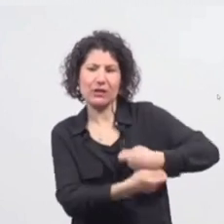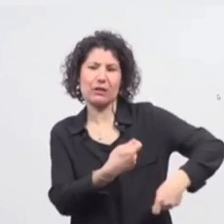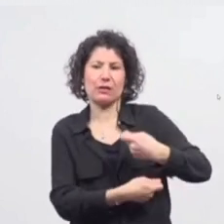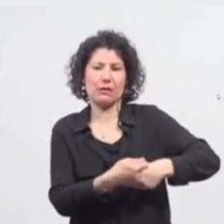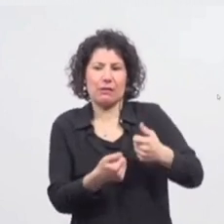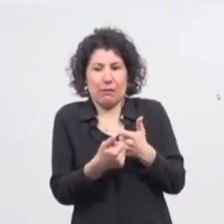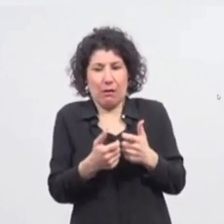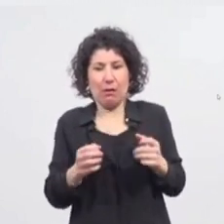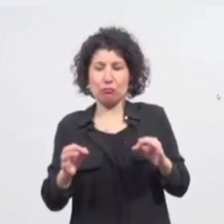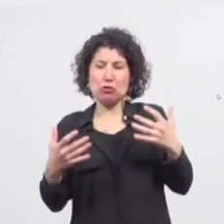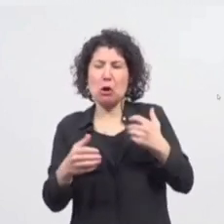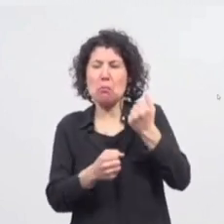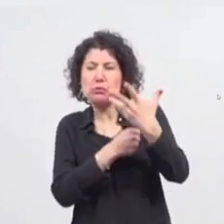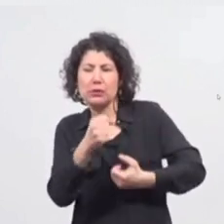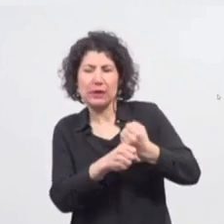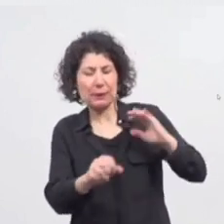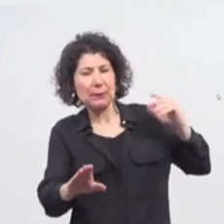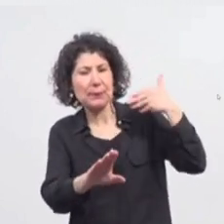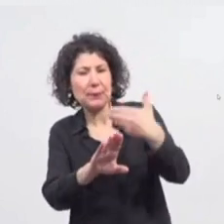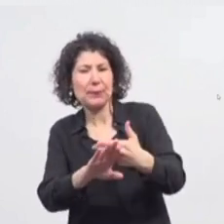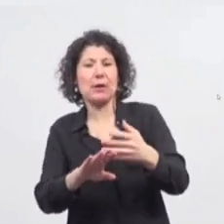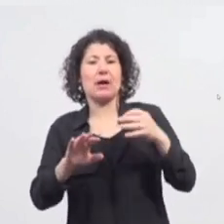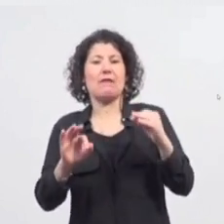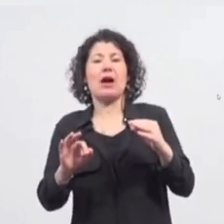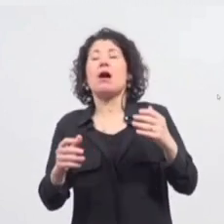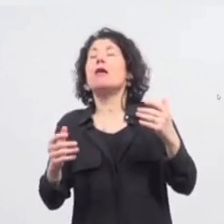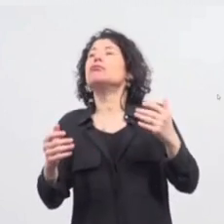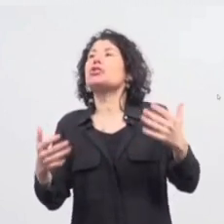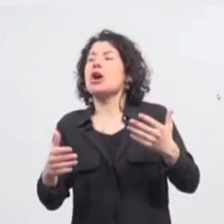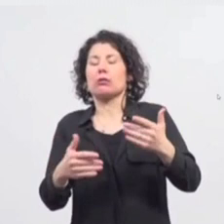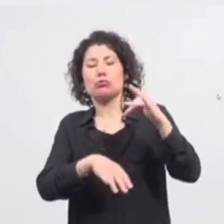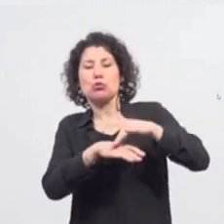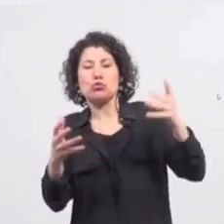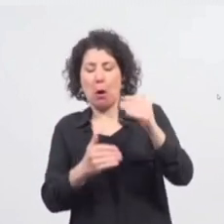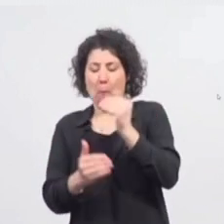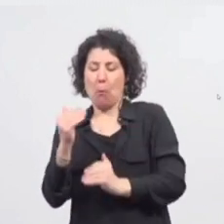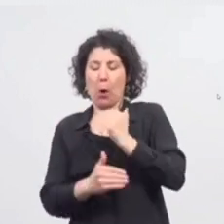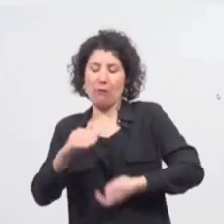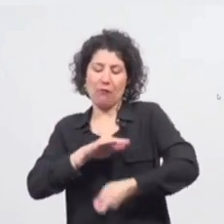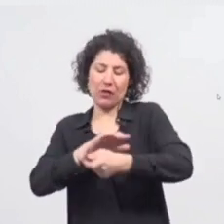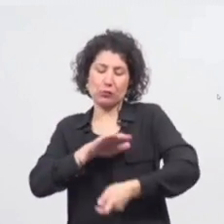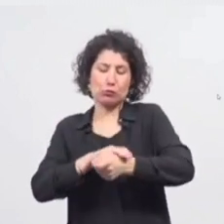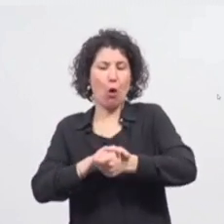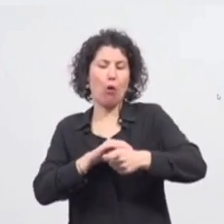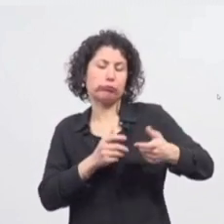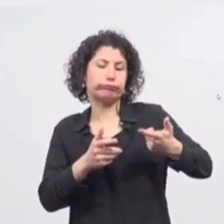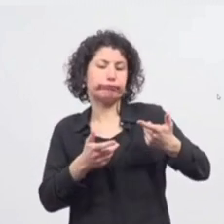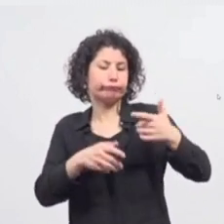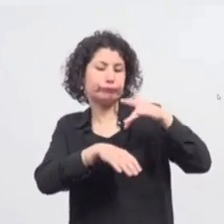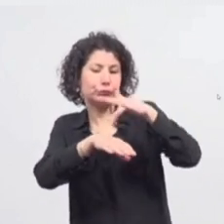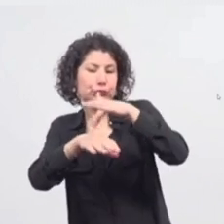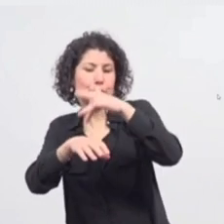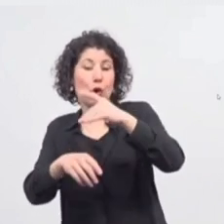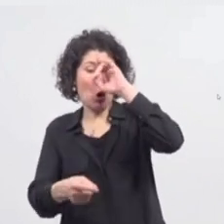avons soutenu, dans le cadre de plusieurs programmes de financement différents, un large éventail d'activités qui visent à mieux lutter contre